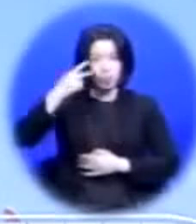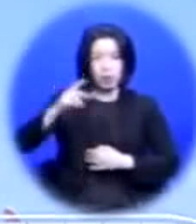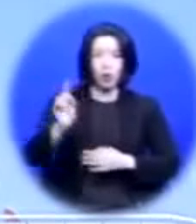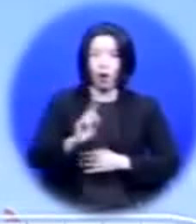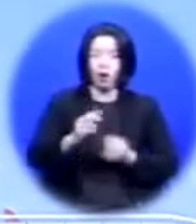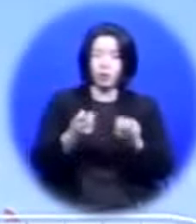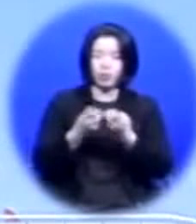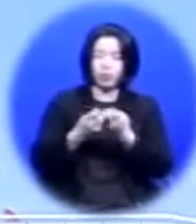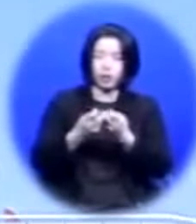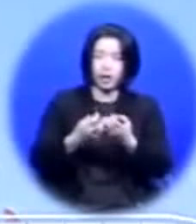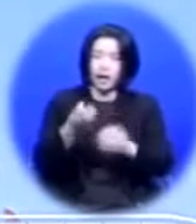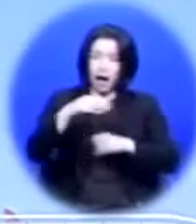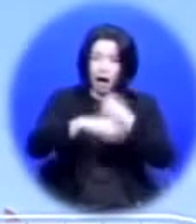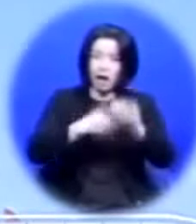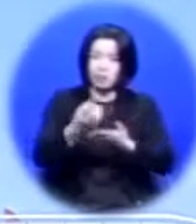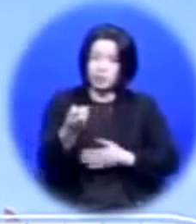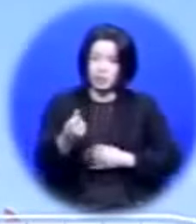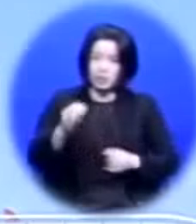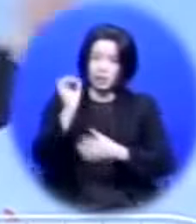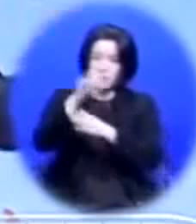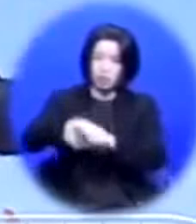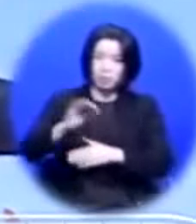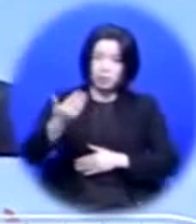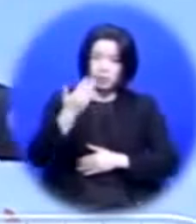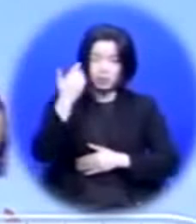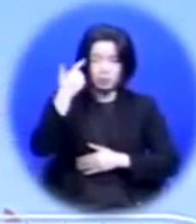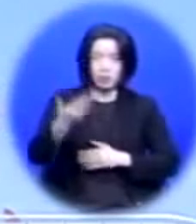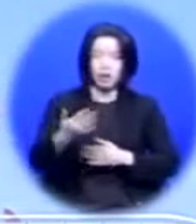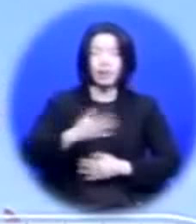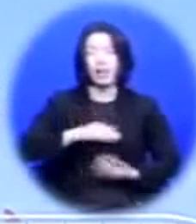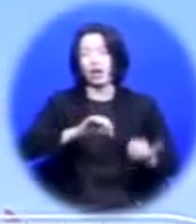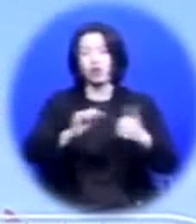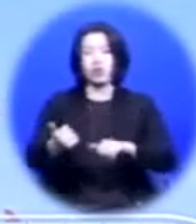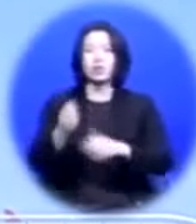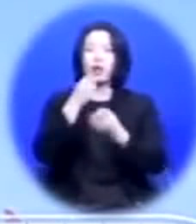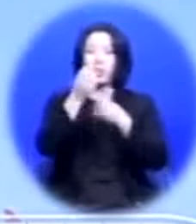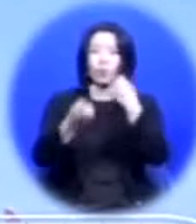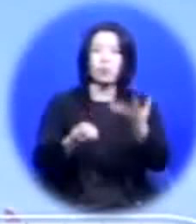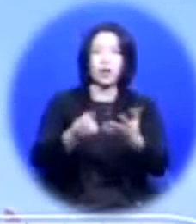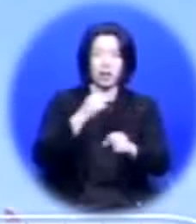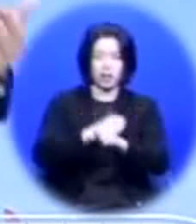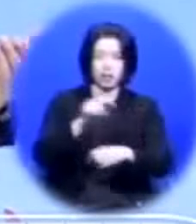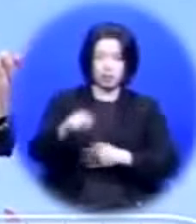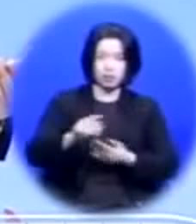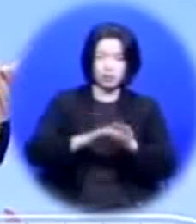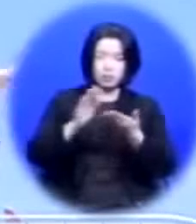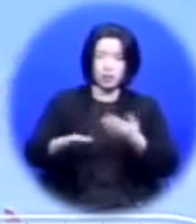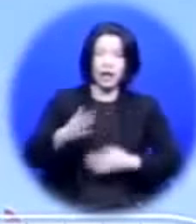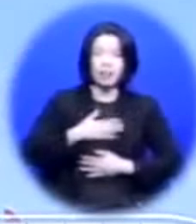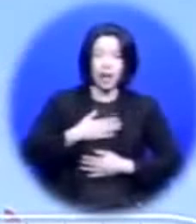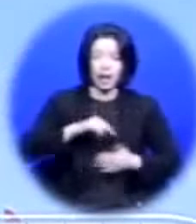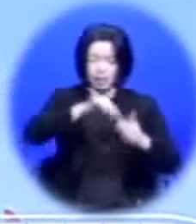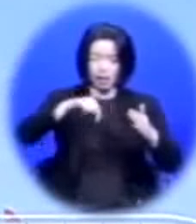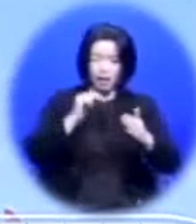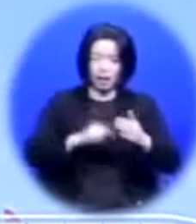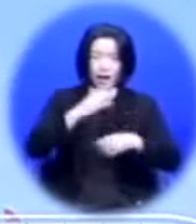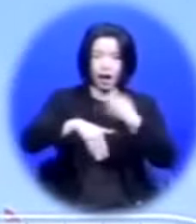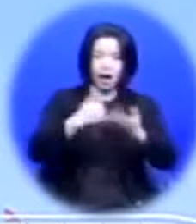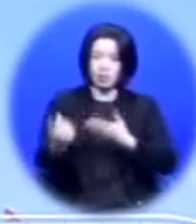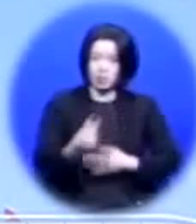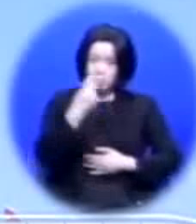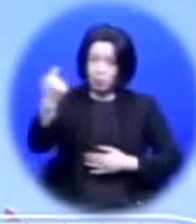하나님의 씨가 열매가 됐습니까 내가 죽었다고 고백하는 내가 죽었다고 내 안에 하나님의